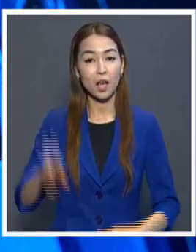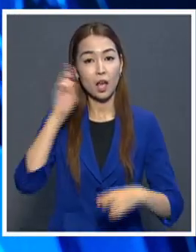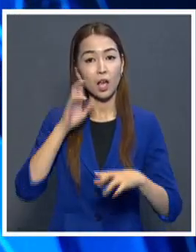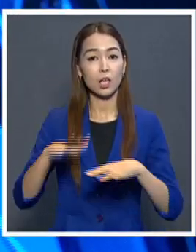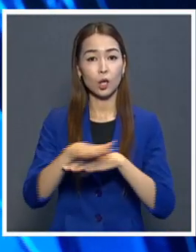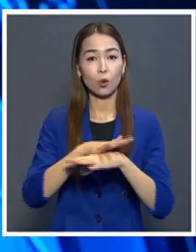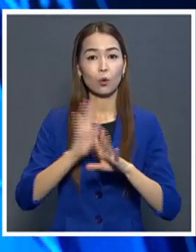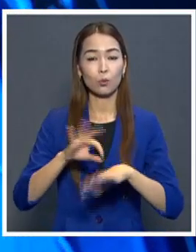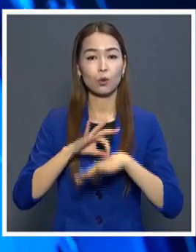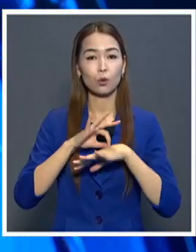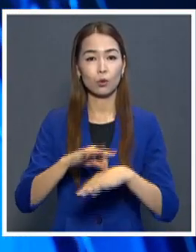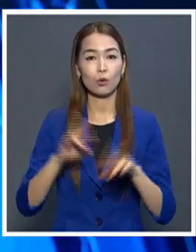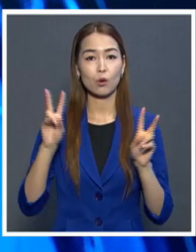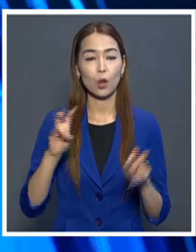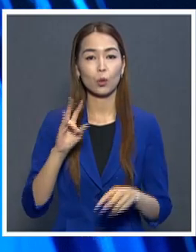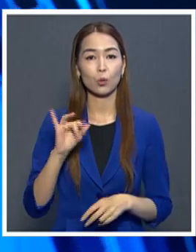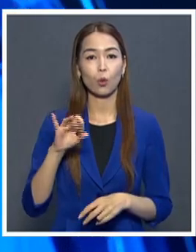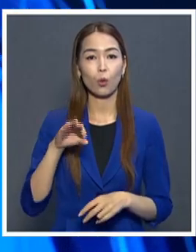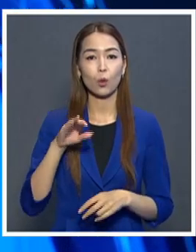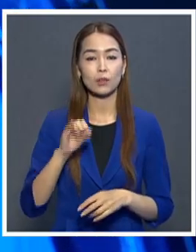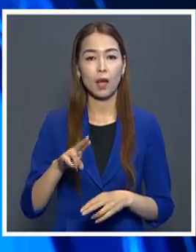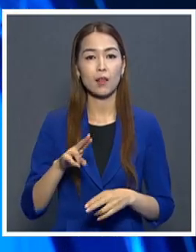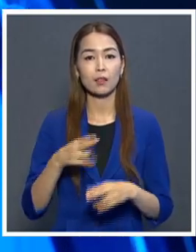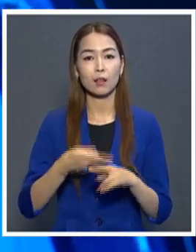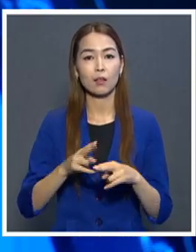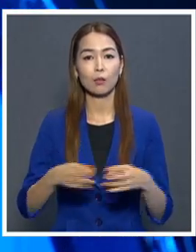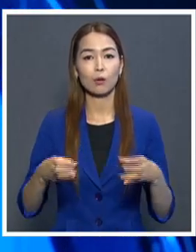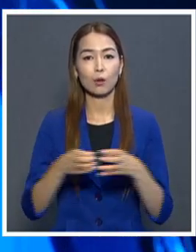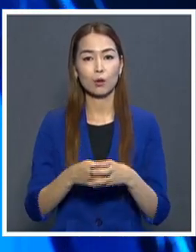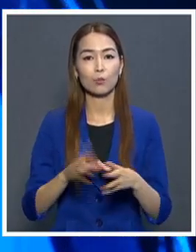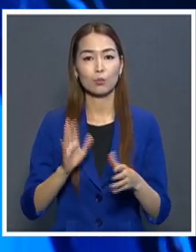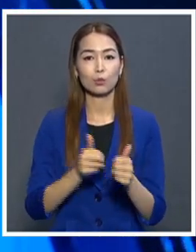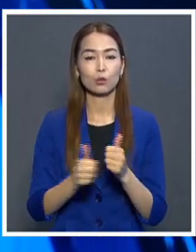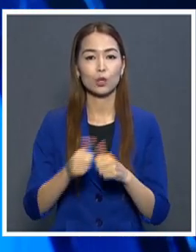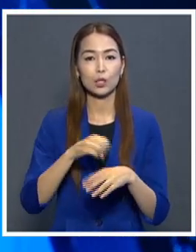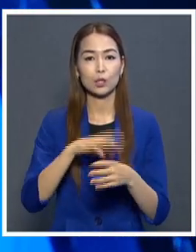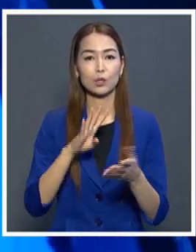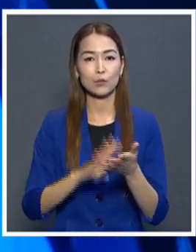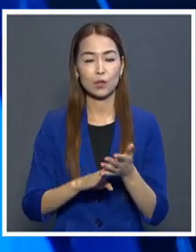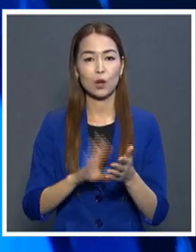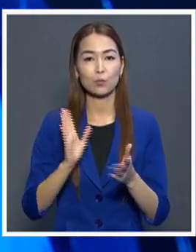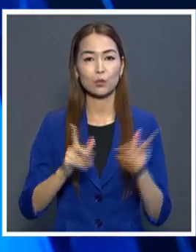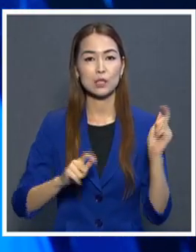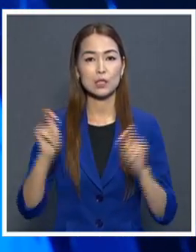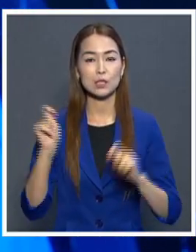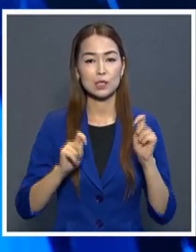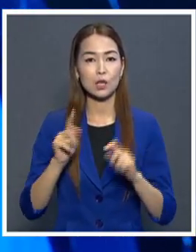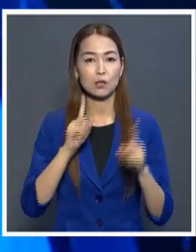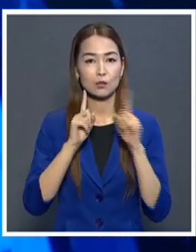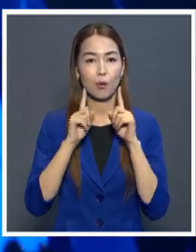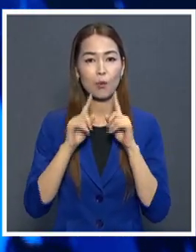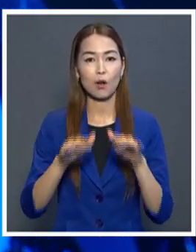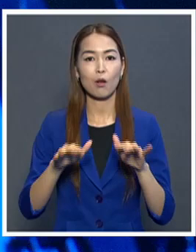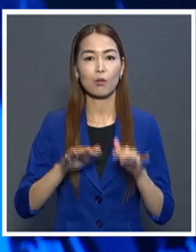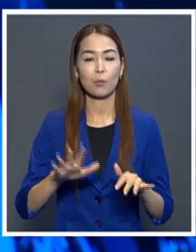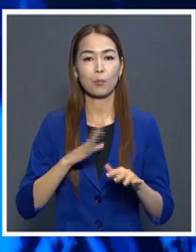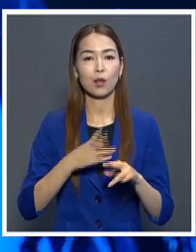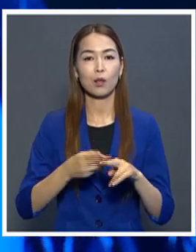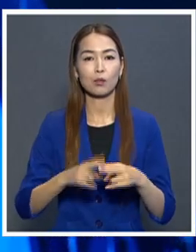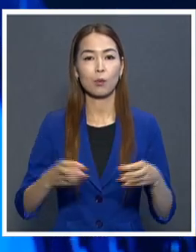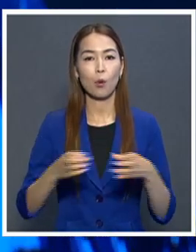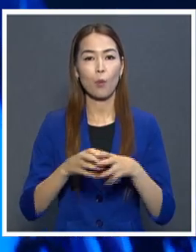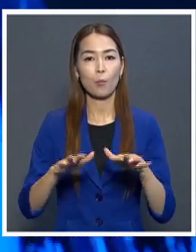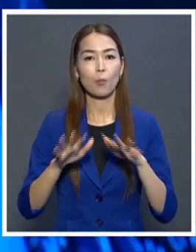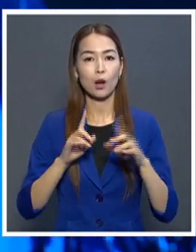Елордада өтетін Нұр Отан партиясының кезектен тыс 19-шы съезіне өңірлерден қатысатын делегаттардың саны бекітілді. Олар партия шараларына